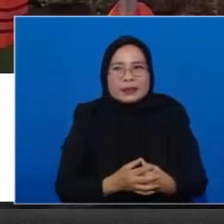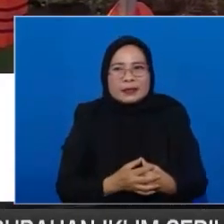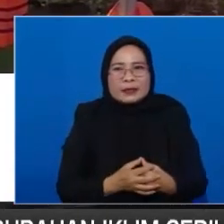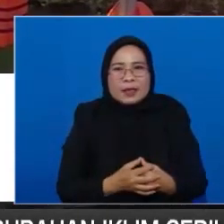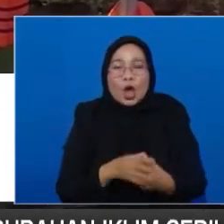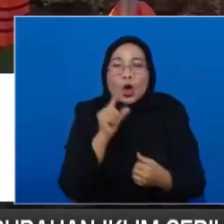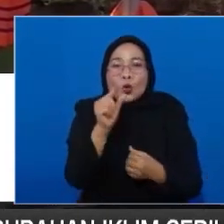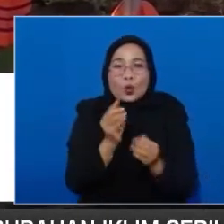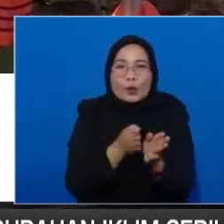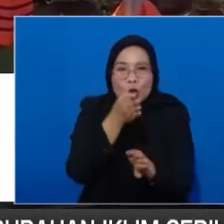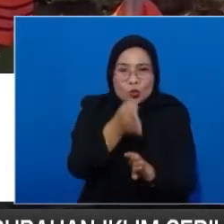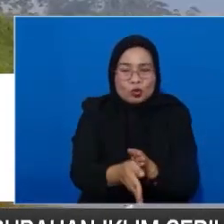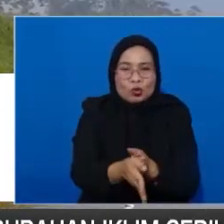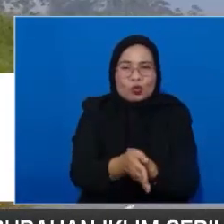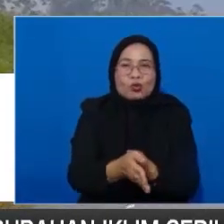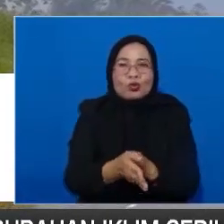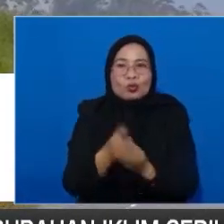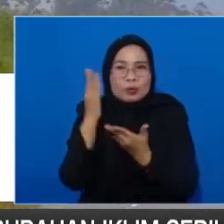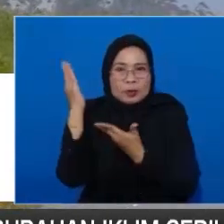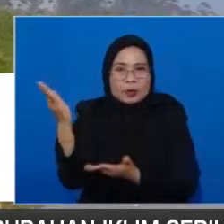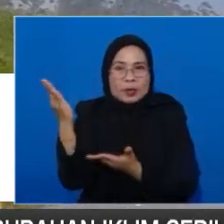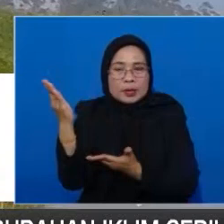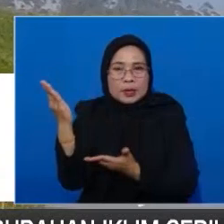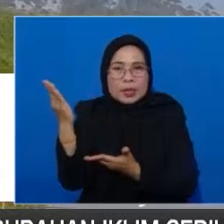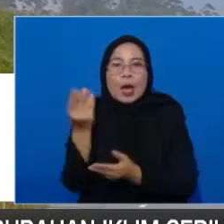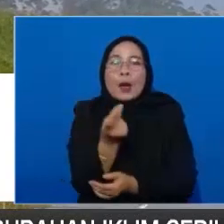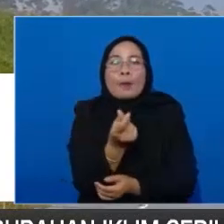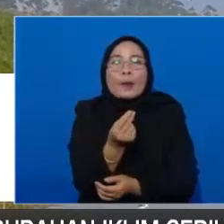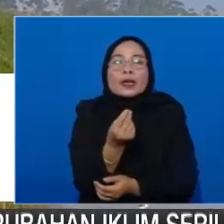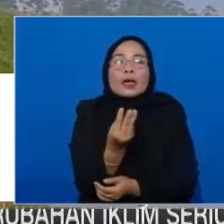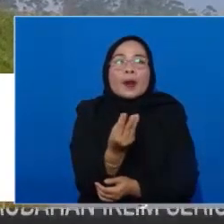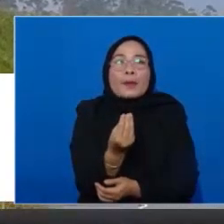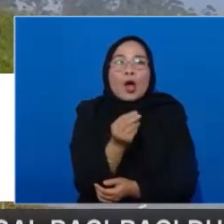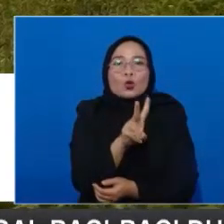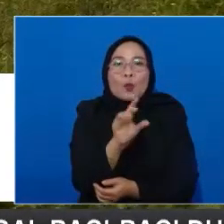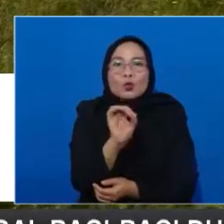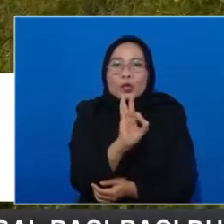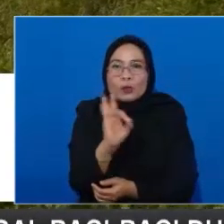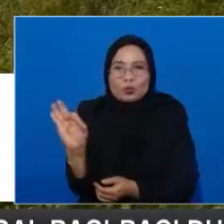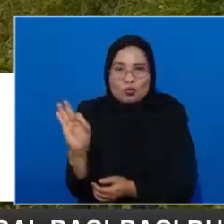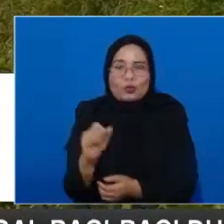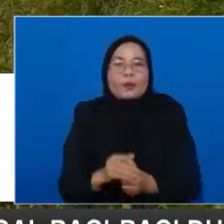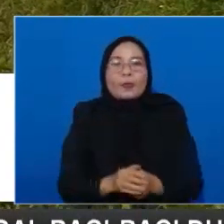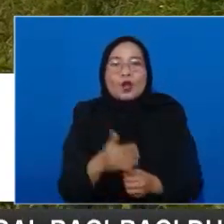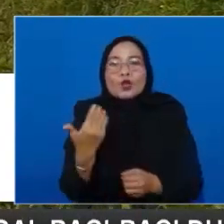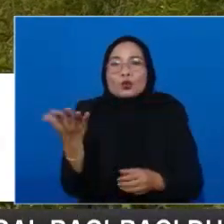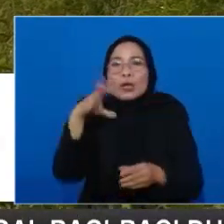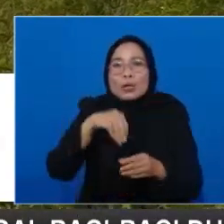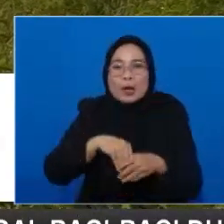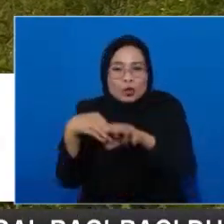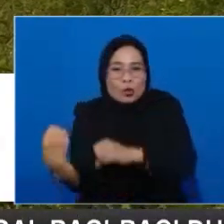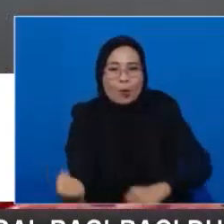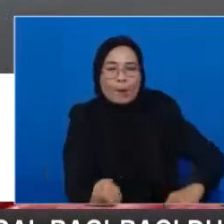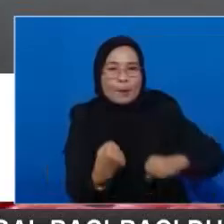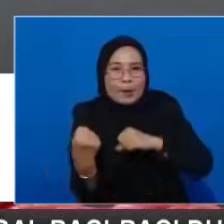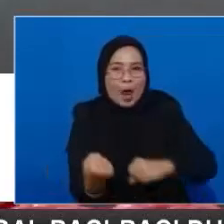untuk berkunjung ke Dermaga Apung dan menikmati alam di sini, pengunjung dikenai tarif Rp20.000. Ongkos ini sudah termasuk perahu pulang